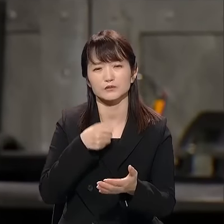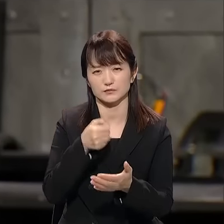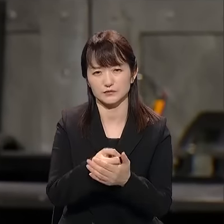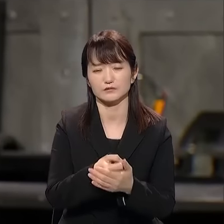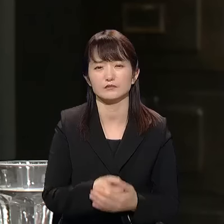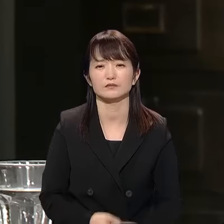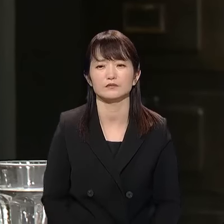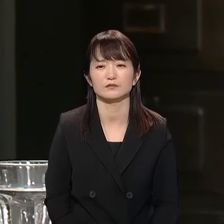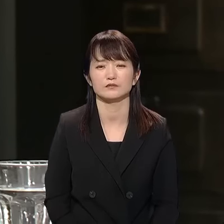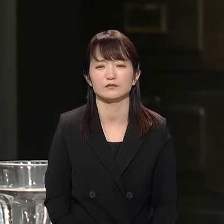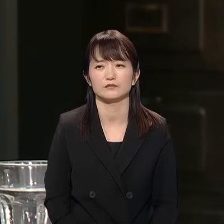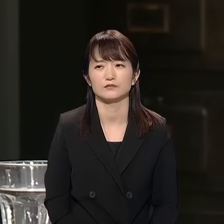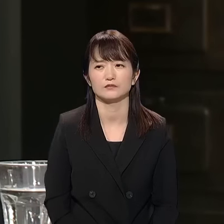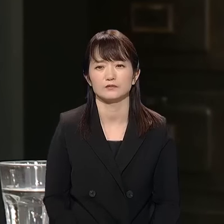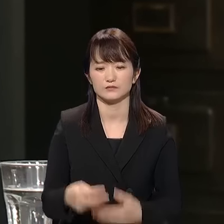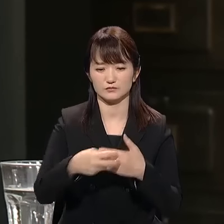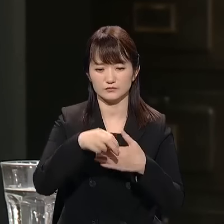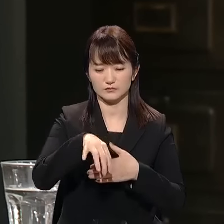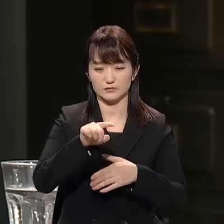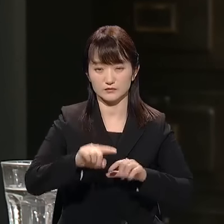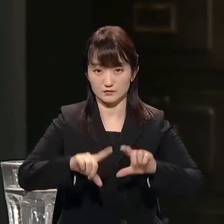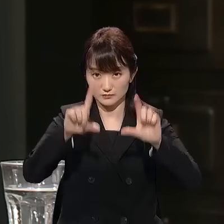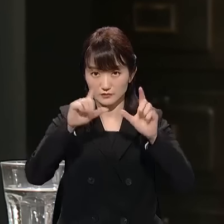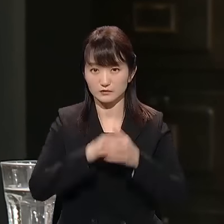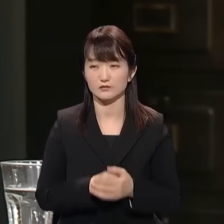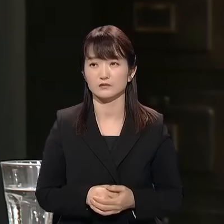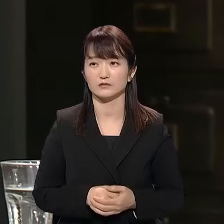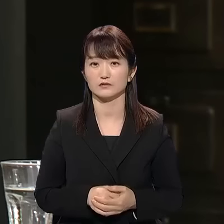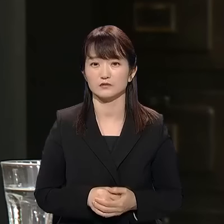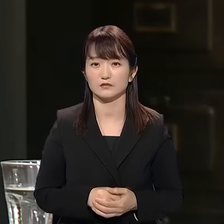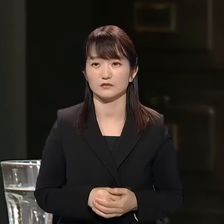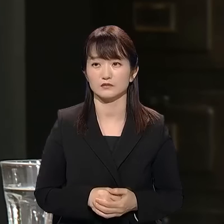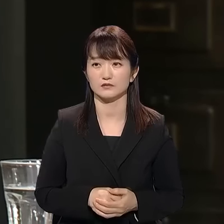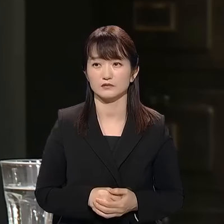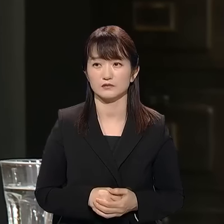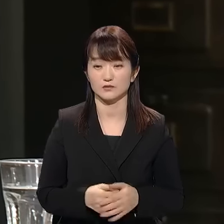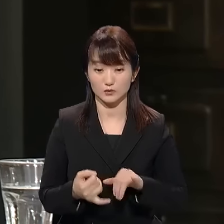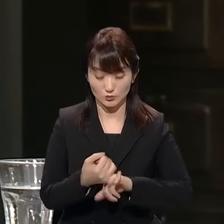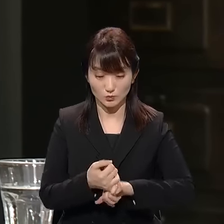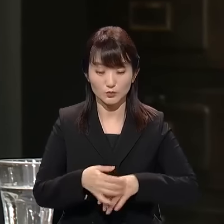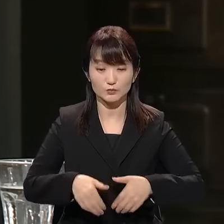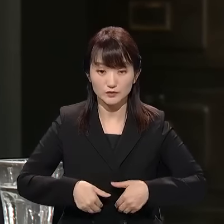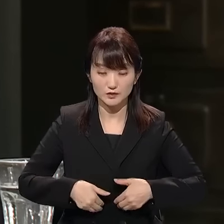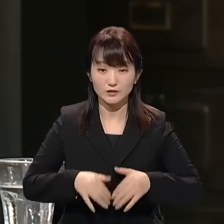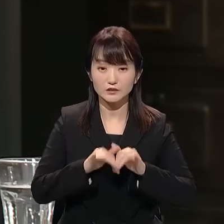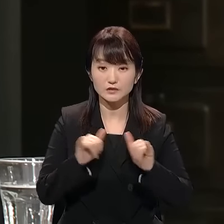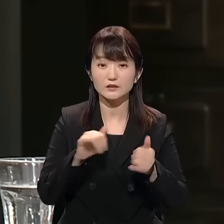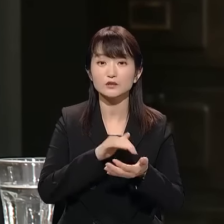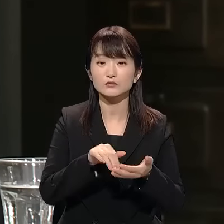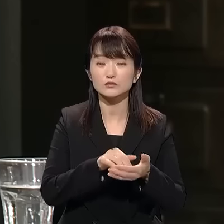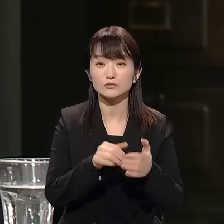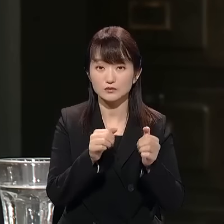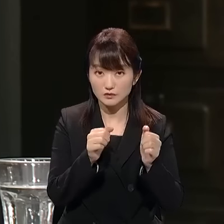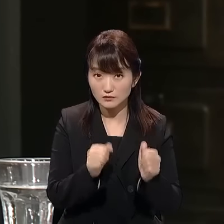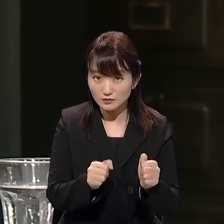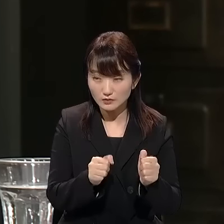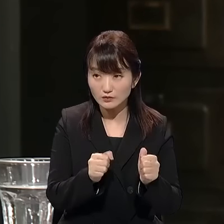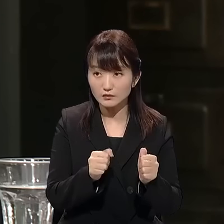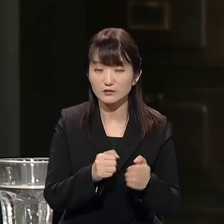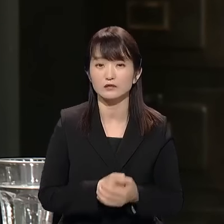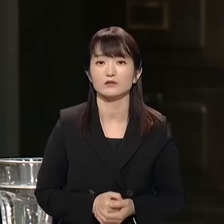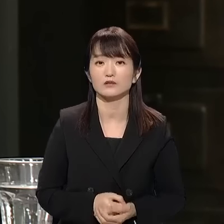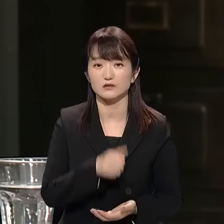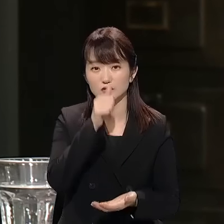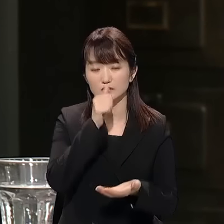병원 는 아 사건 당일날 저희 필수 근무 인원이 다 있었습니다 해서이